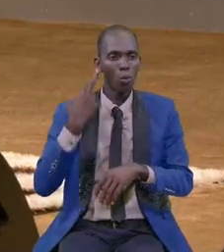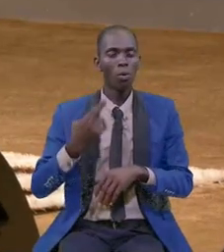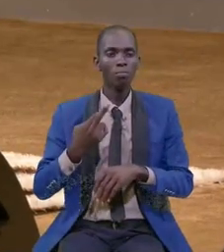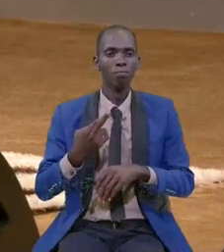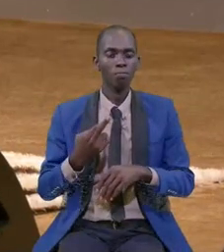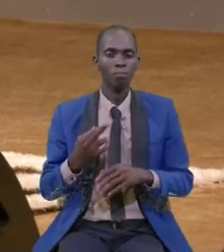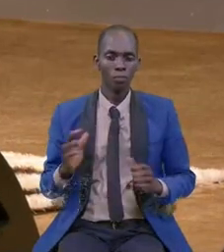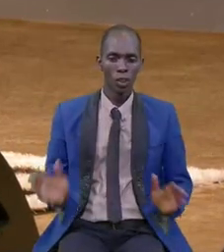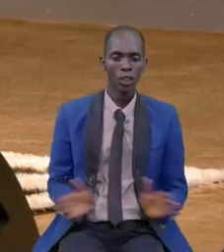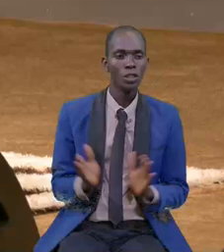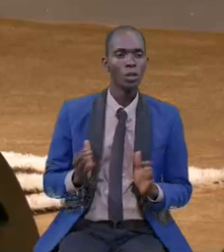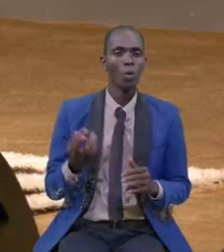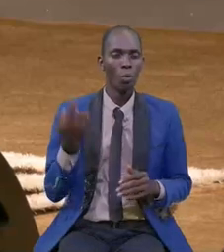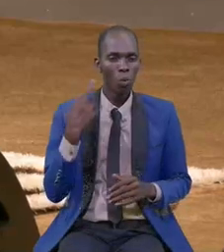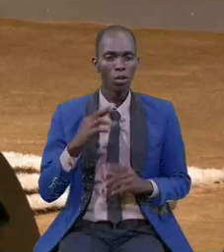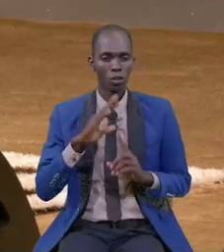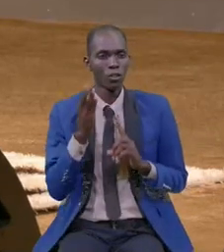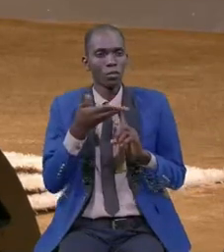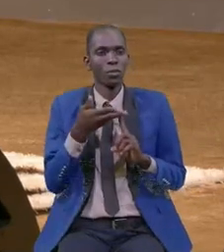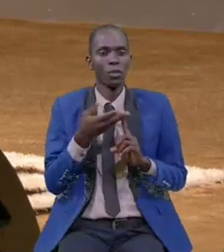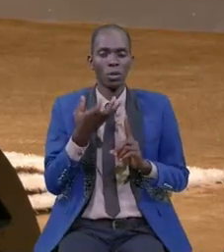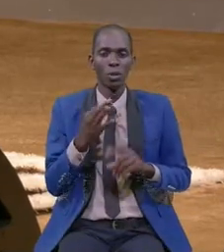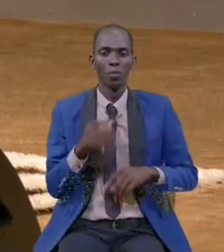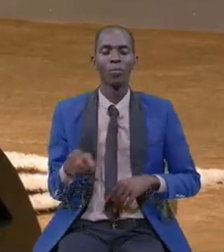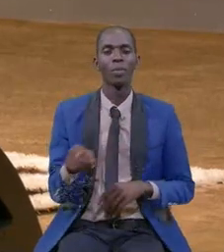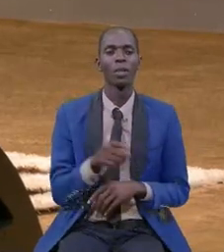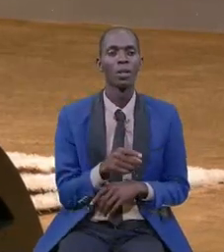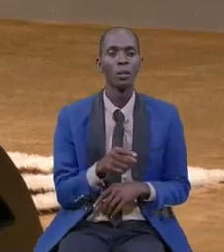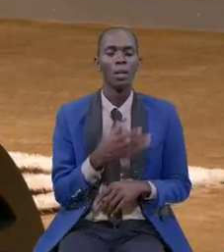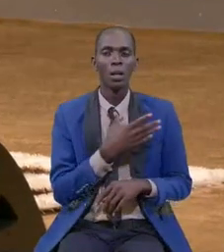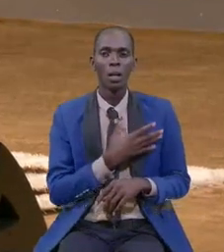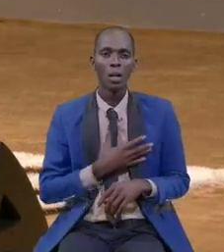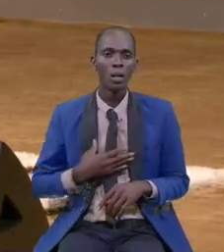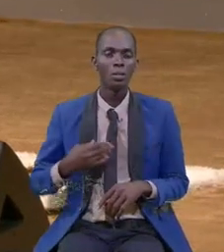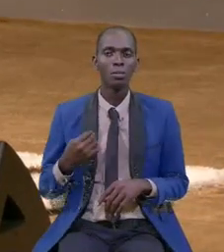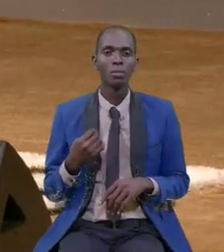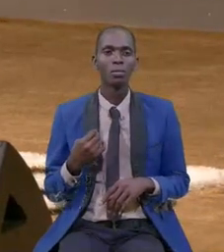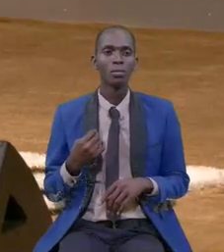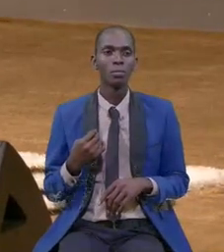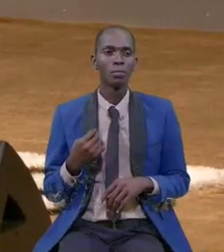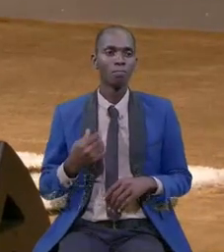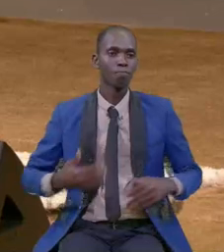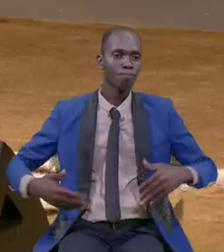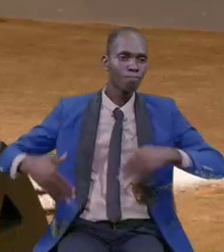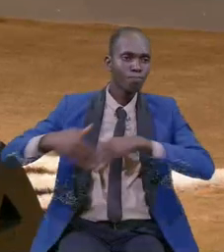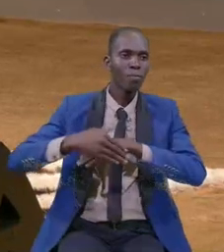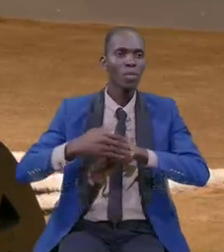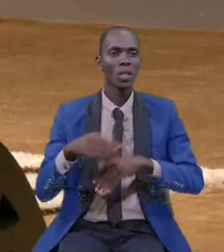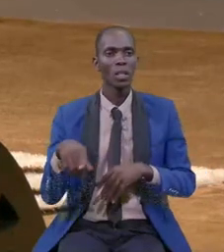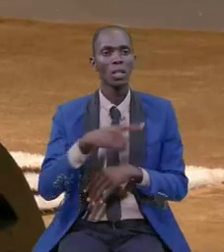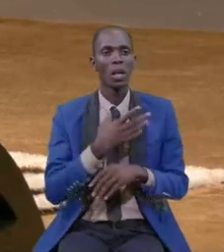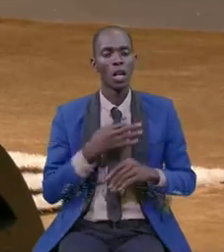étaient reconnaissants qu'ils étaient il dit ils étaient étranger